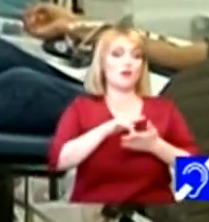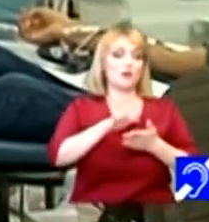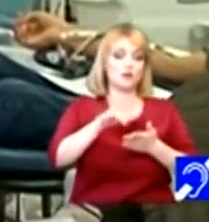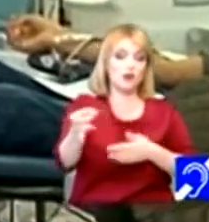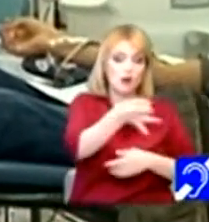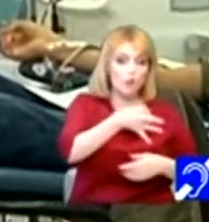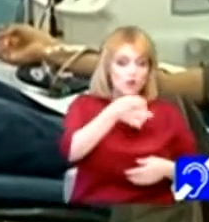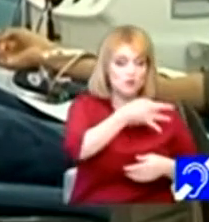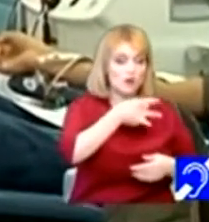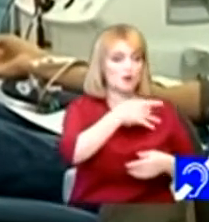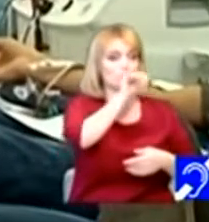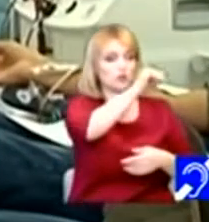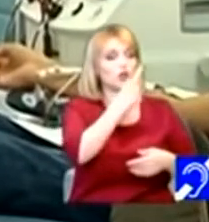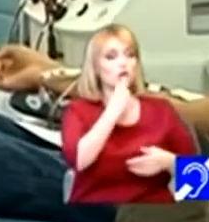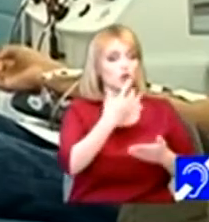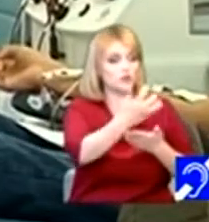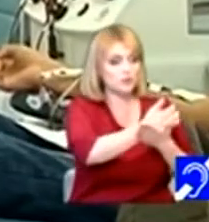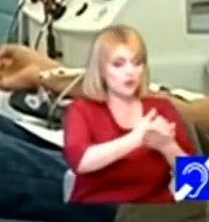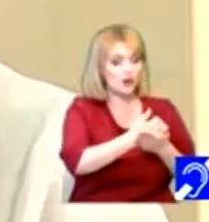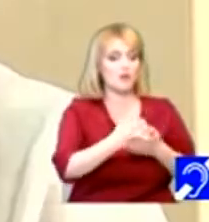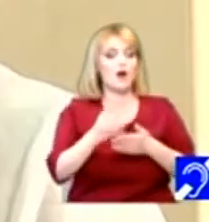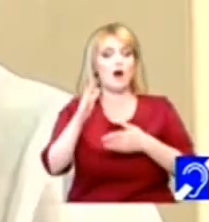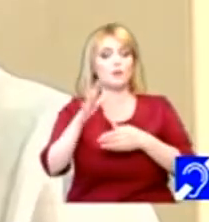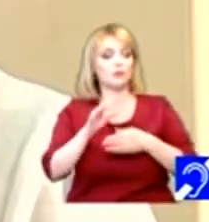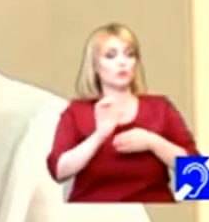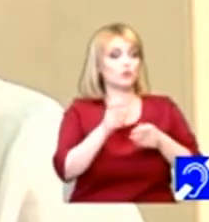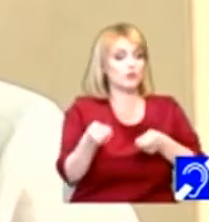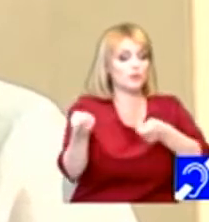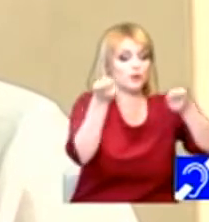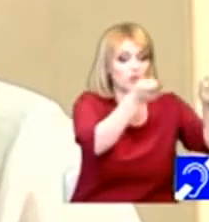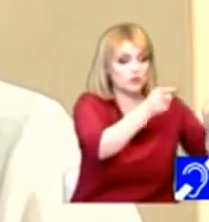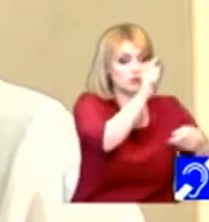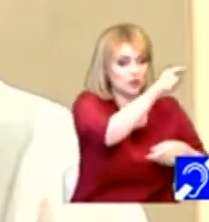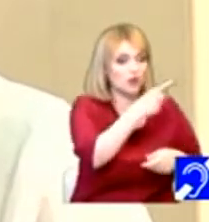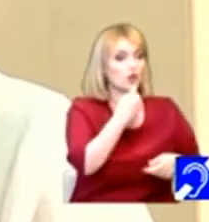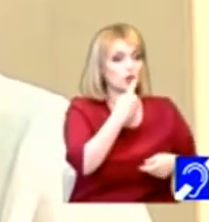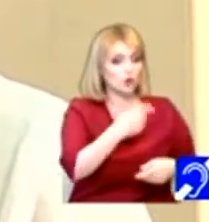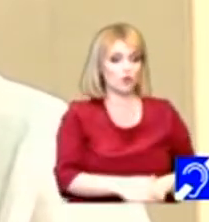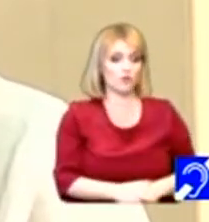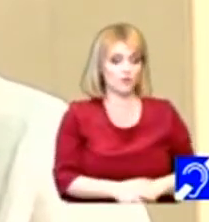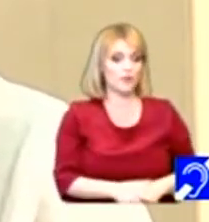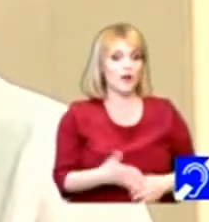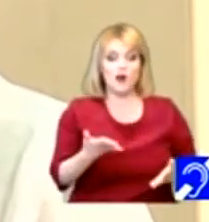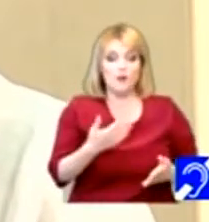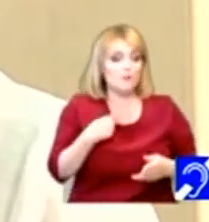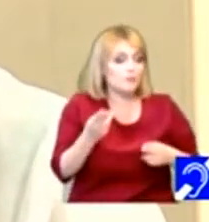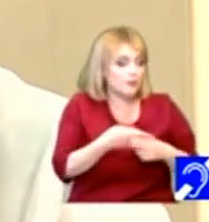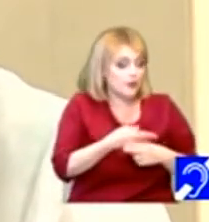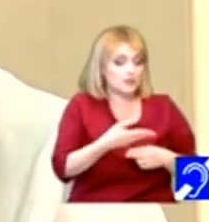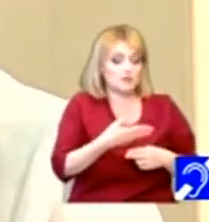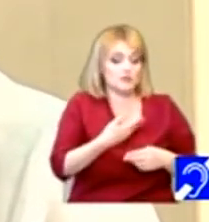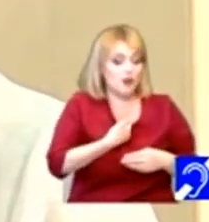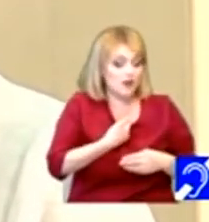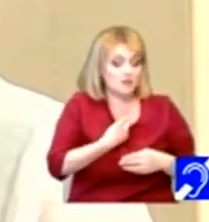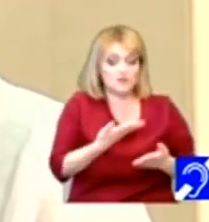lucru care îți ia și multă energie și sănătate, dar pe de altă parte înțelegem că fără noi această situație din sistemul de